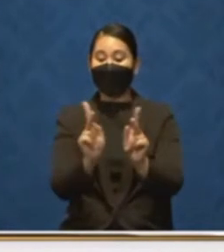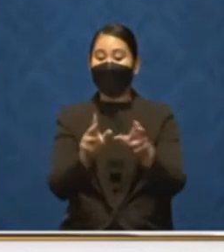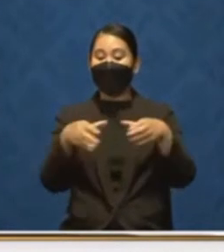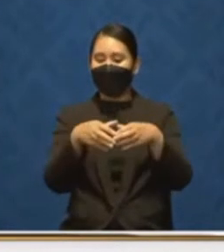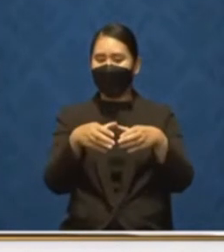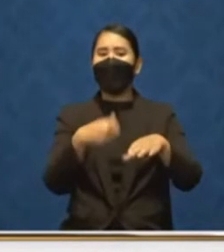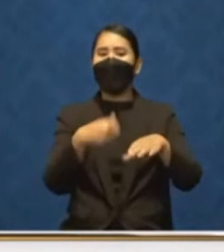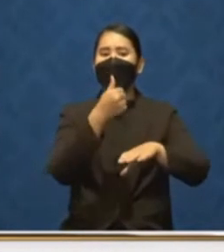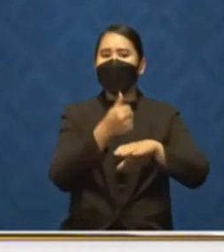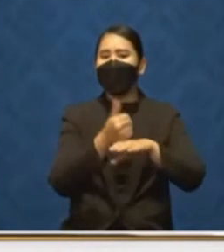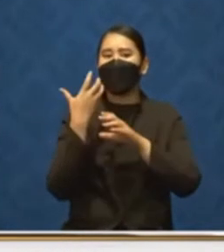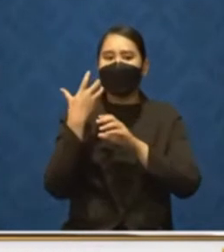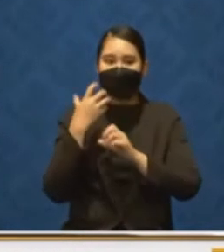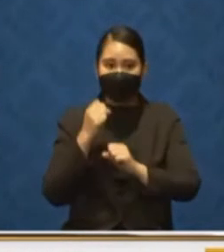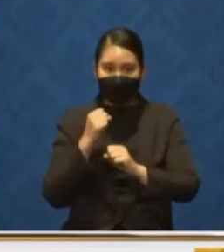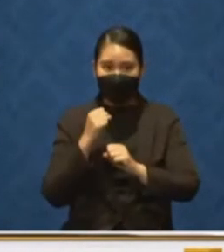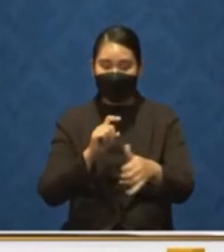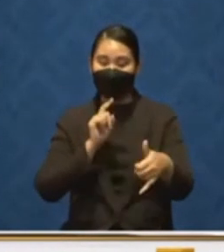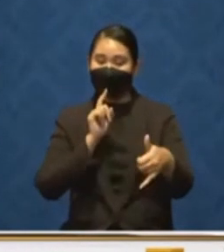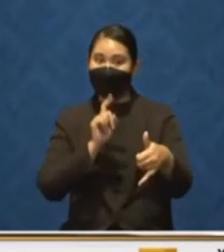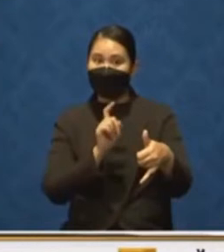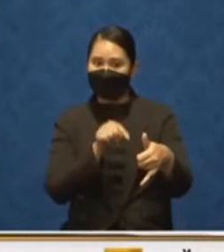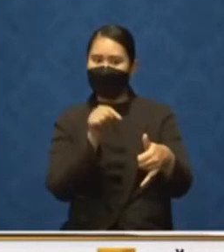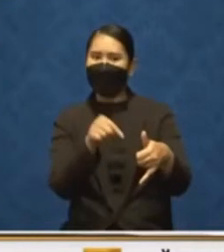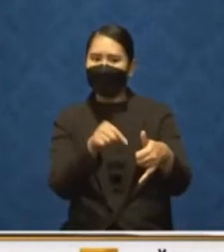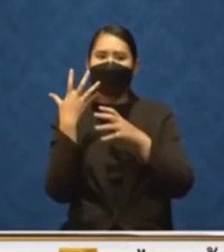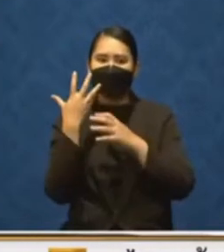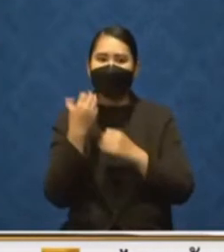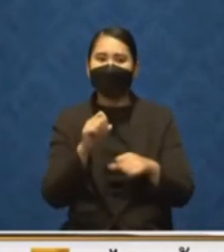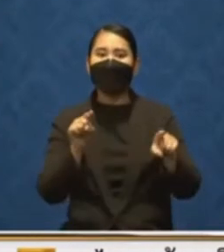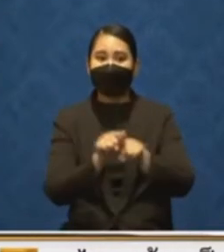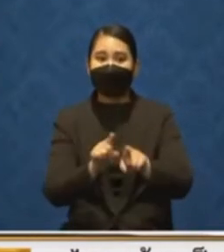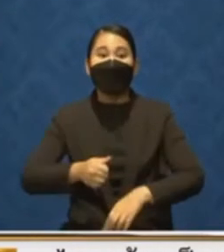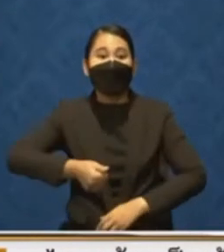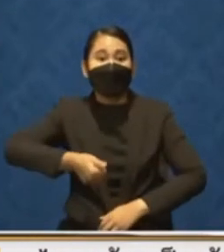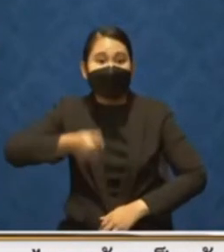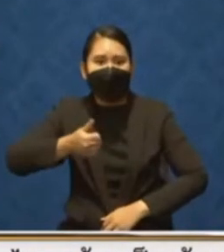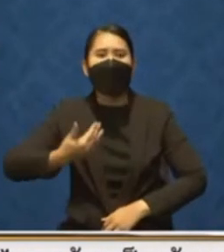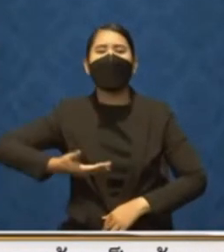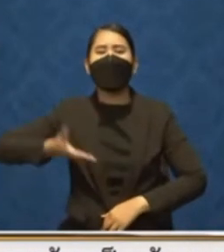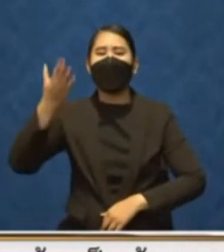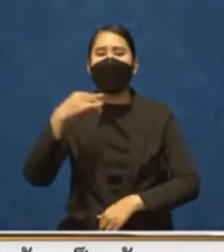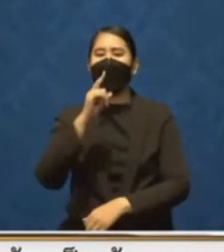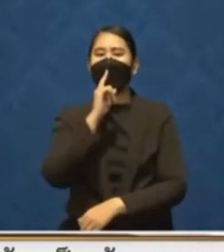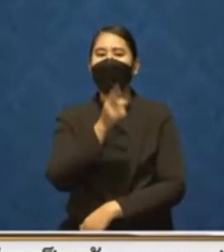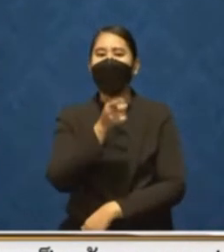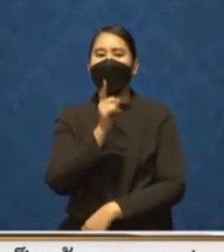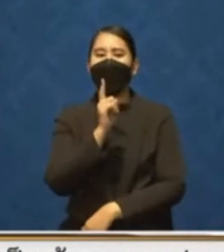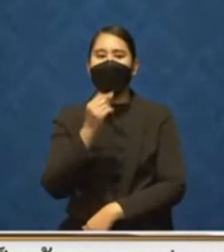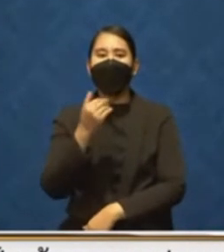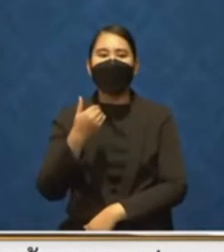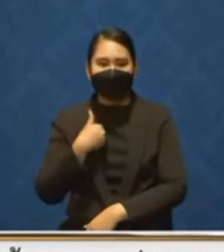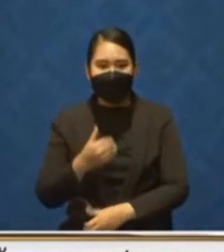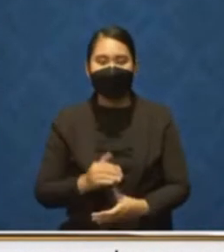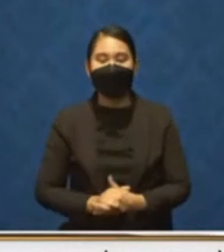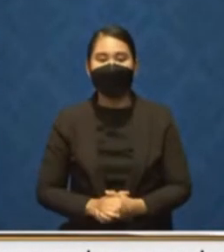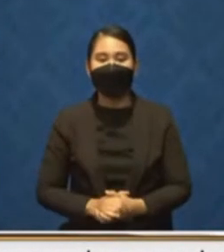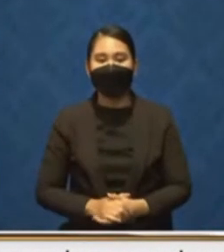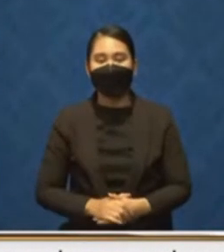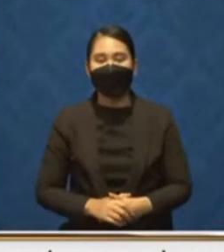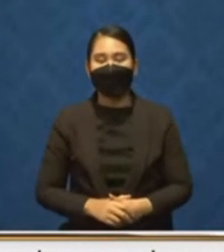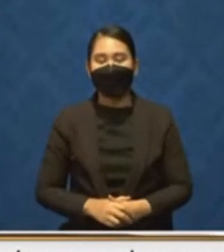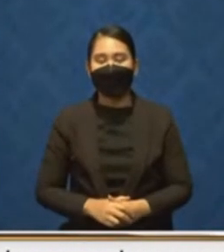ไปที่บัตรสอบลูกทักแบบนี้ก็ได้ด้วยเหรอสมัยก่อนด่าพักหรือเข้าจังถ้าประธานครับ